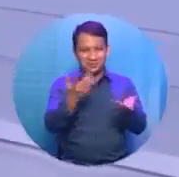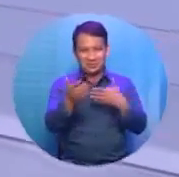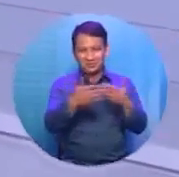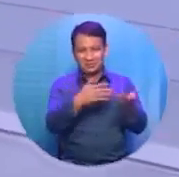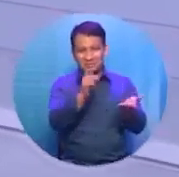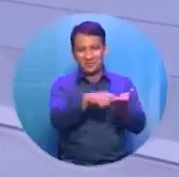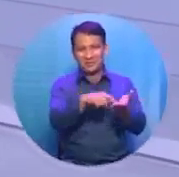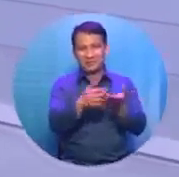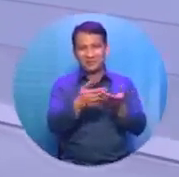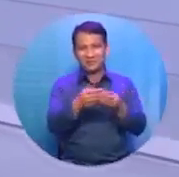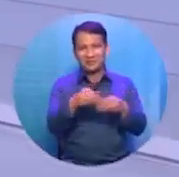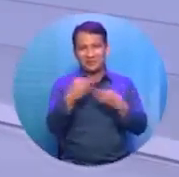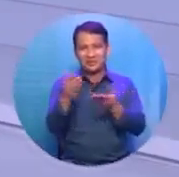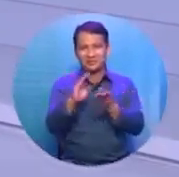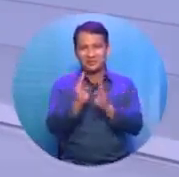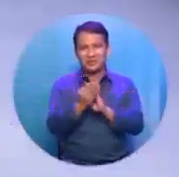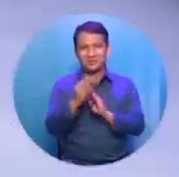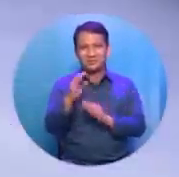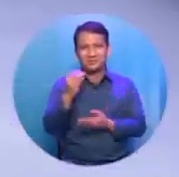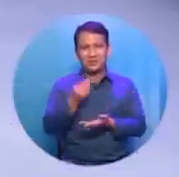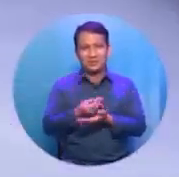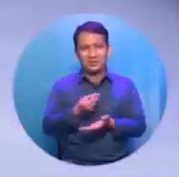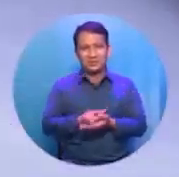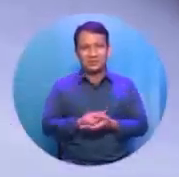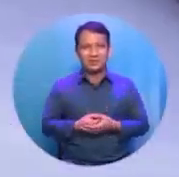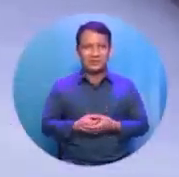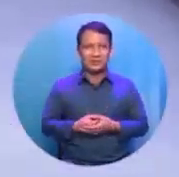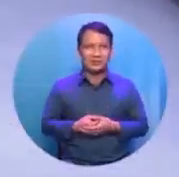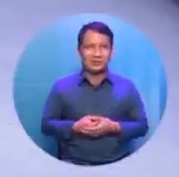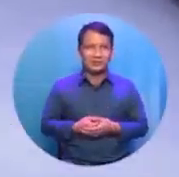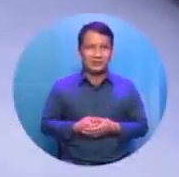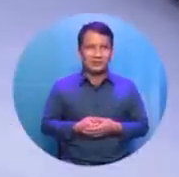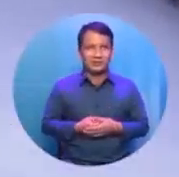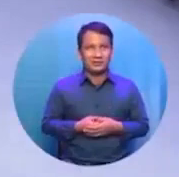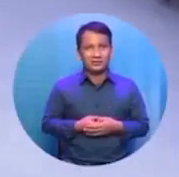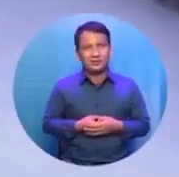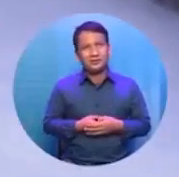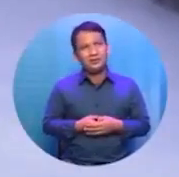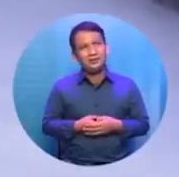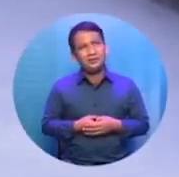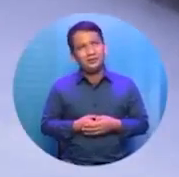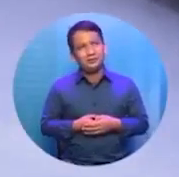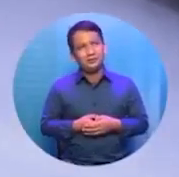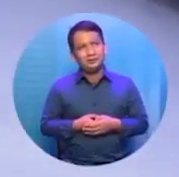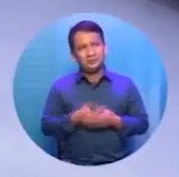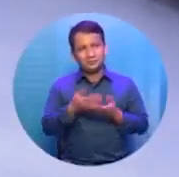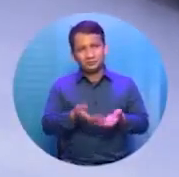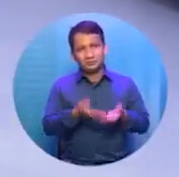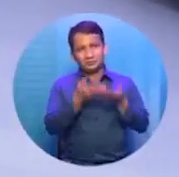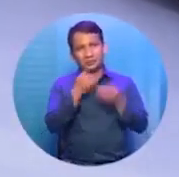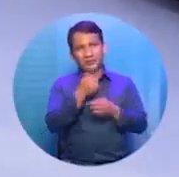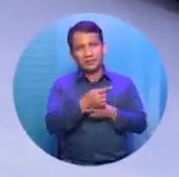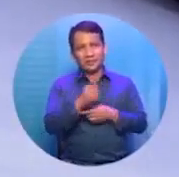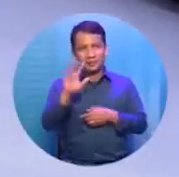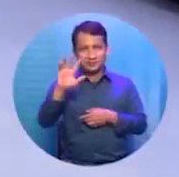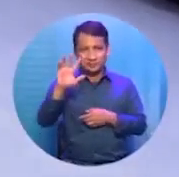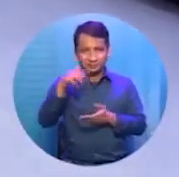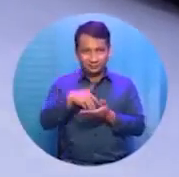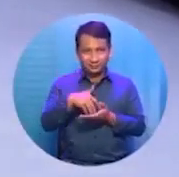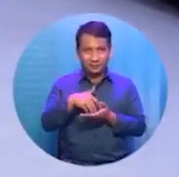Midas touch. Ito. Idol's touch. O, di ba? Lahat ng itatouch ko magiging